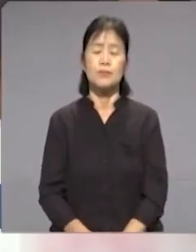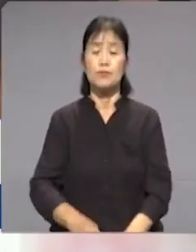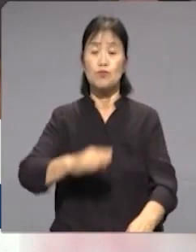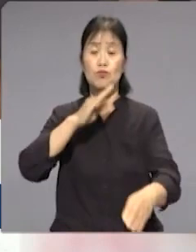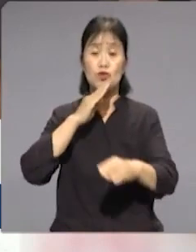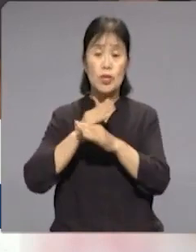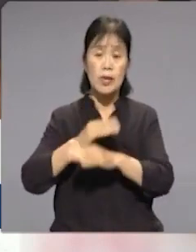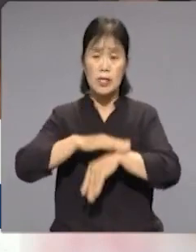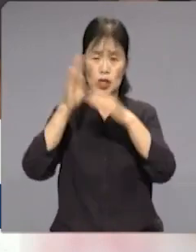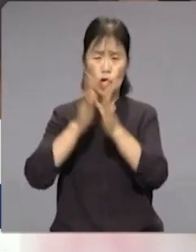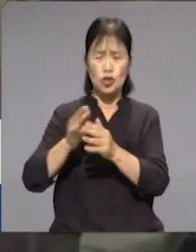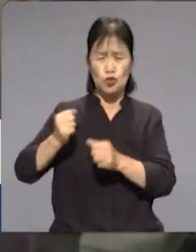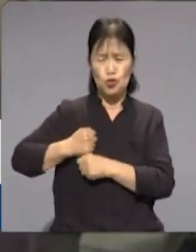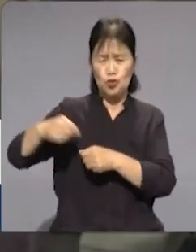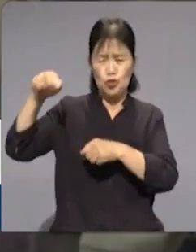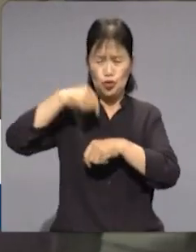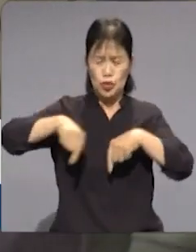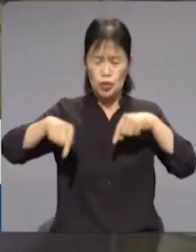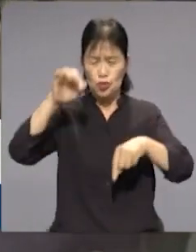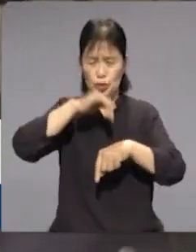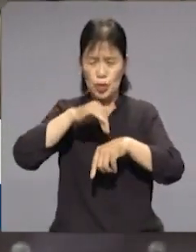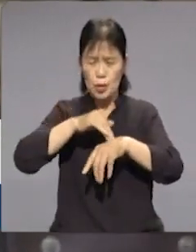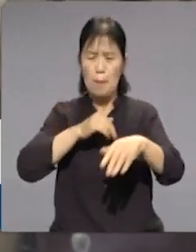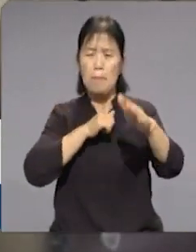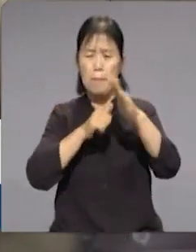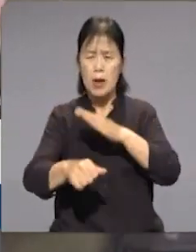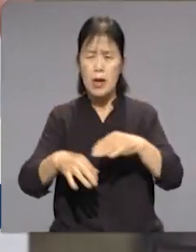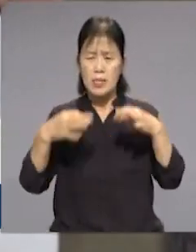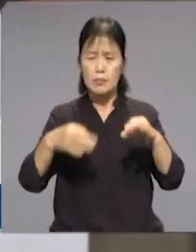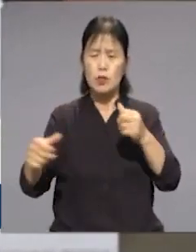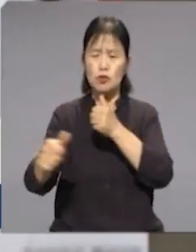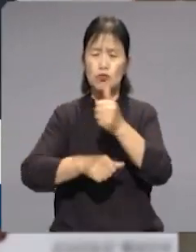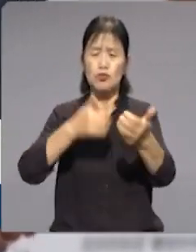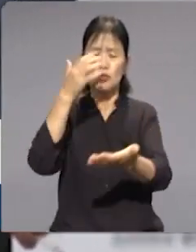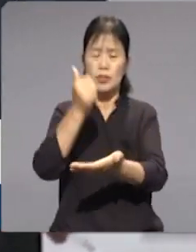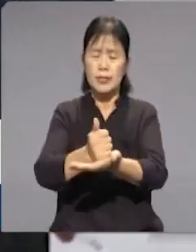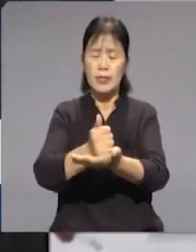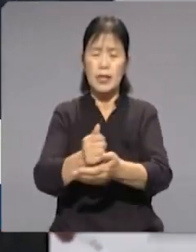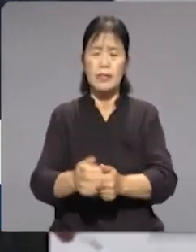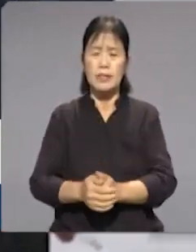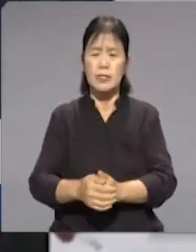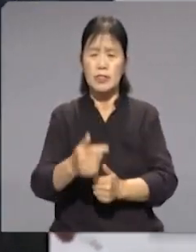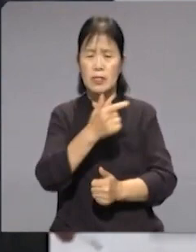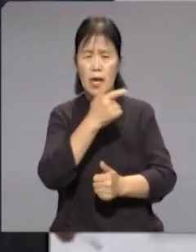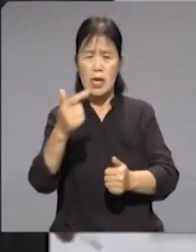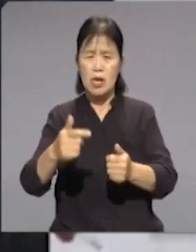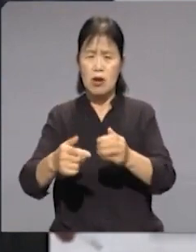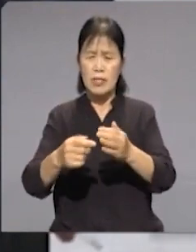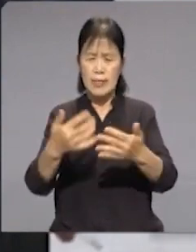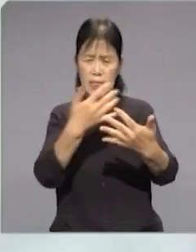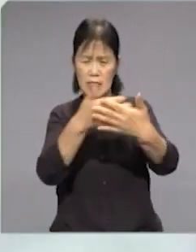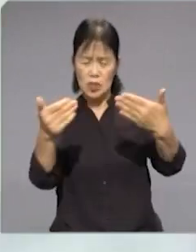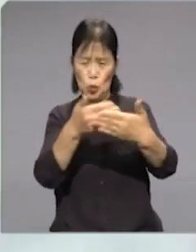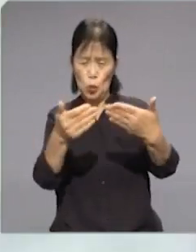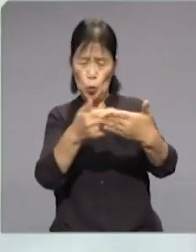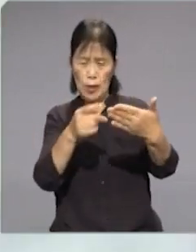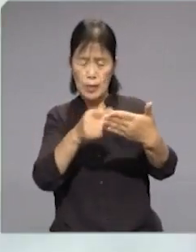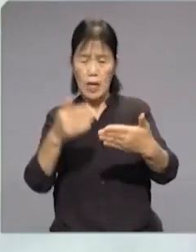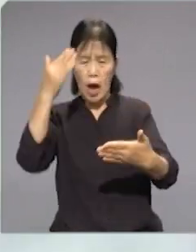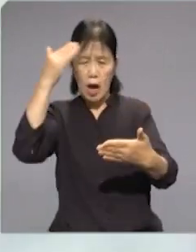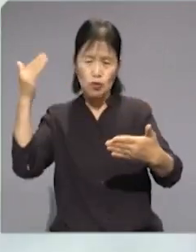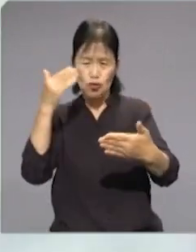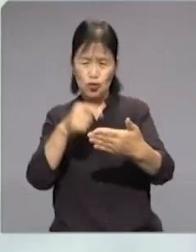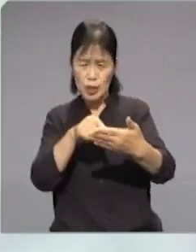북한의 전군 지휘 훈련 현장을 방문한 김정은 국무위원장. 대형 작전 지도에 그려진 우리나라의